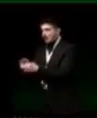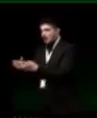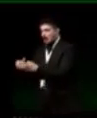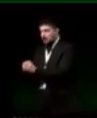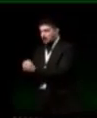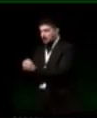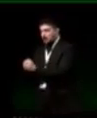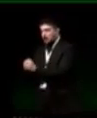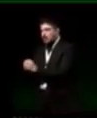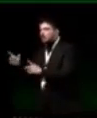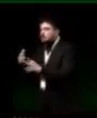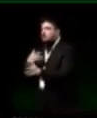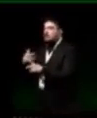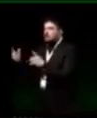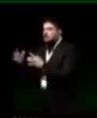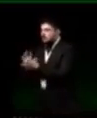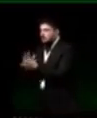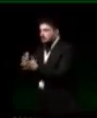di difficoltà,